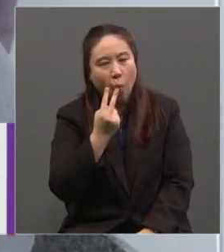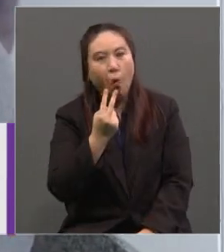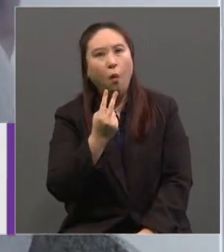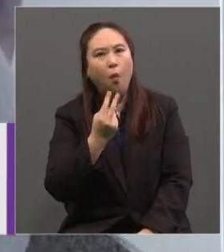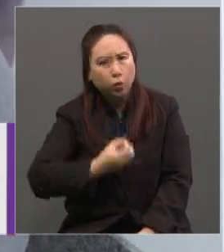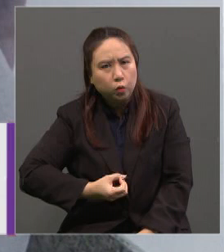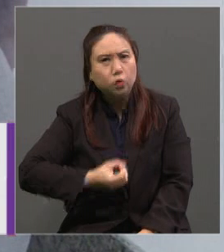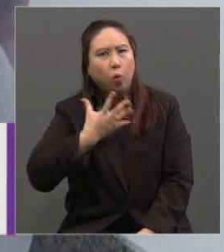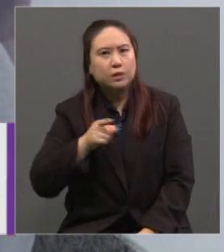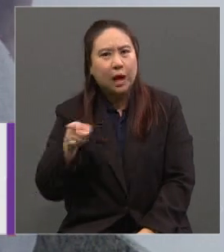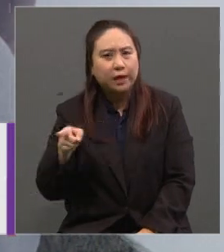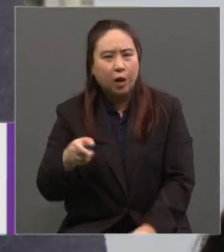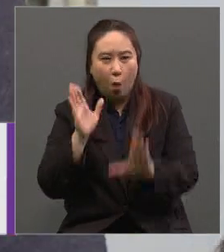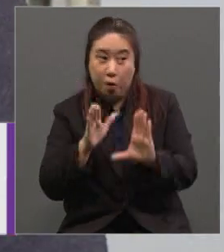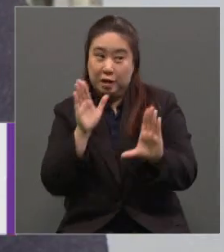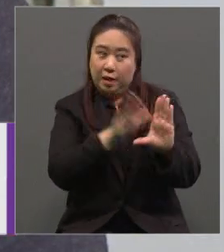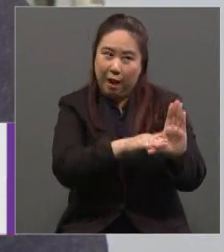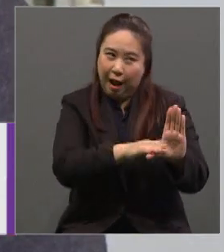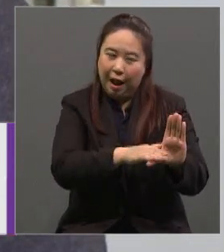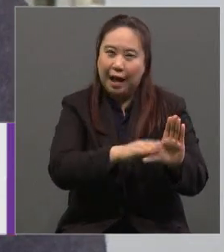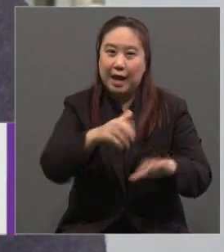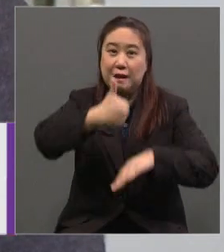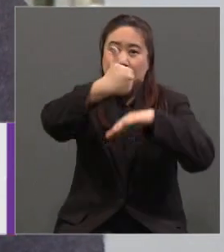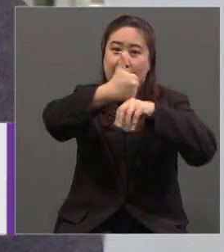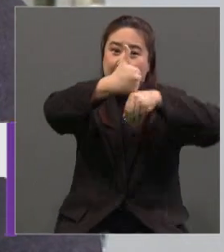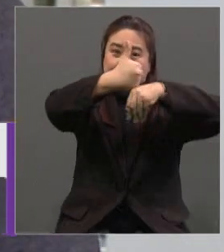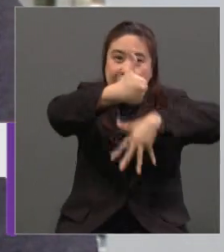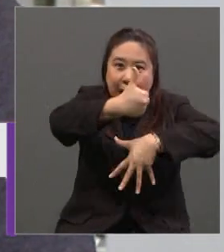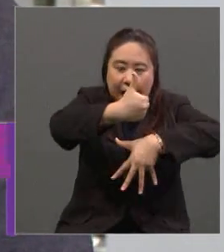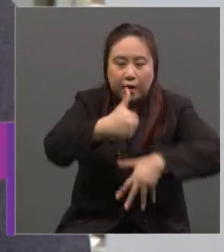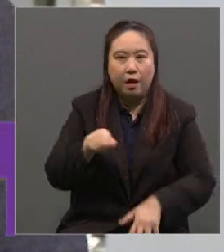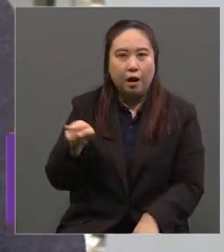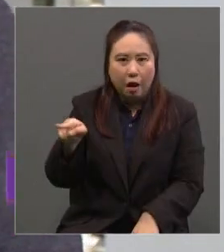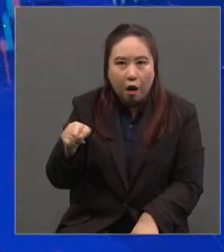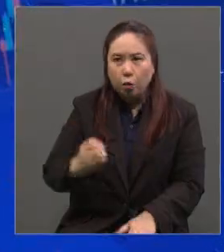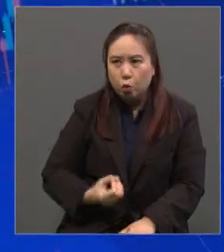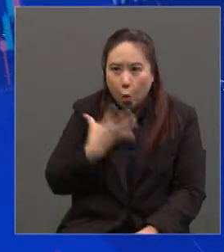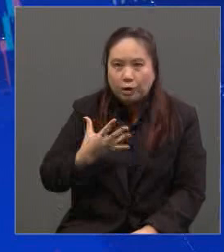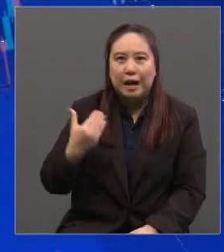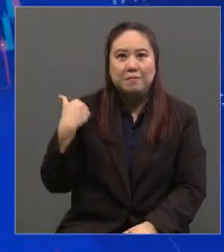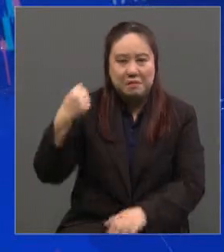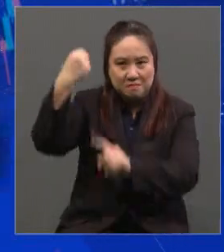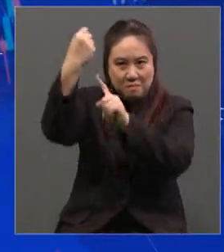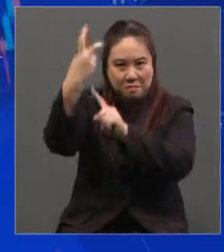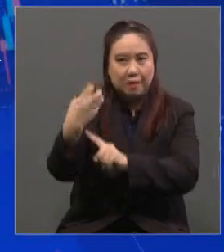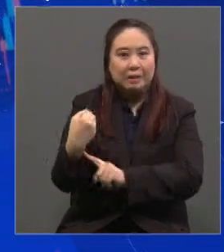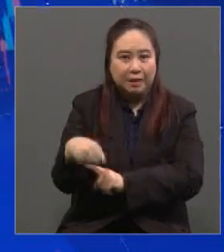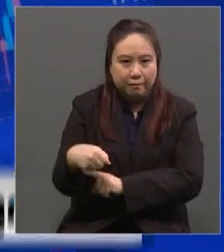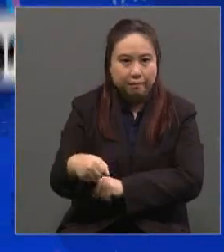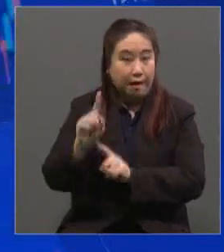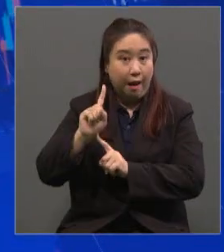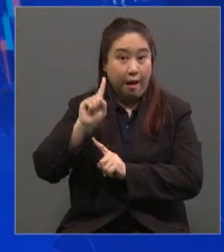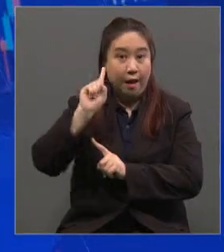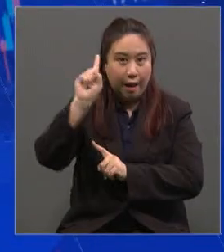กี่ยวกับผู้เสียหายในคดีแชร์ลูกโซ่10ข้อด้วยกันเดี๋ยวไปดูข้อแรกกันก่อนไหมคะเขาบอกว่าข้อแรกเนี่ย